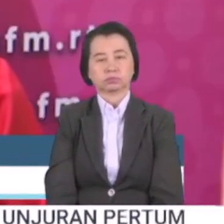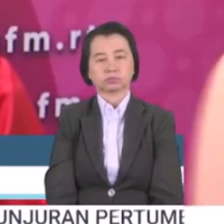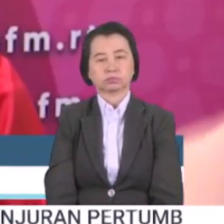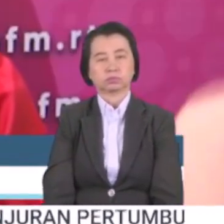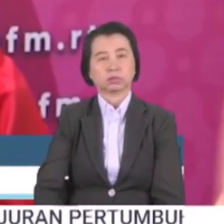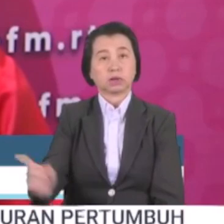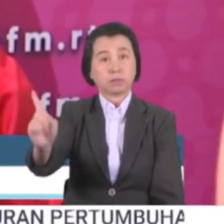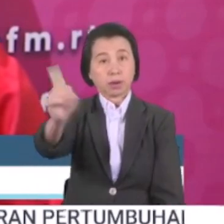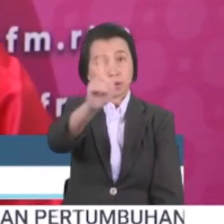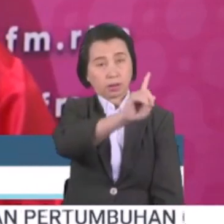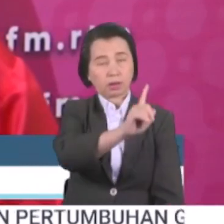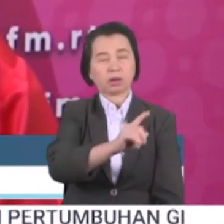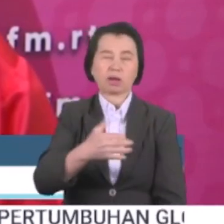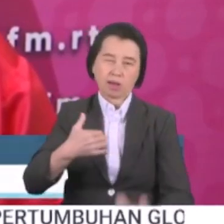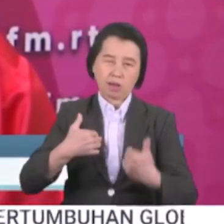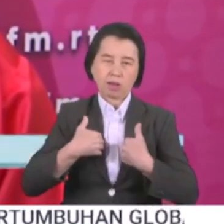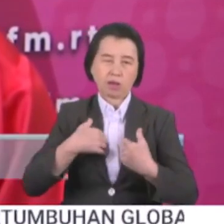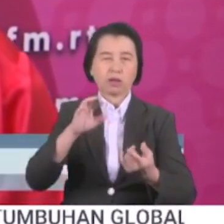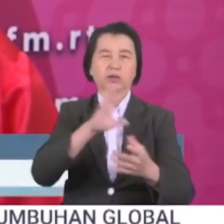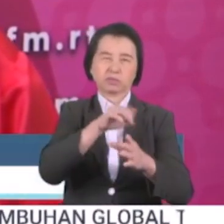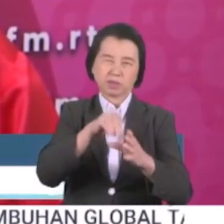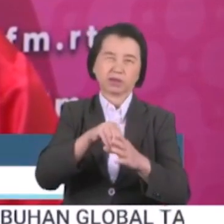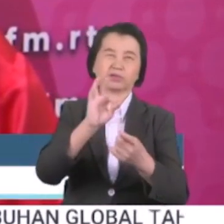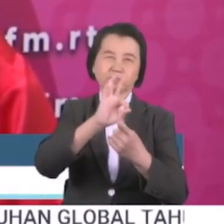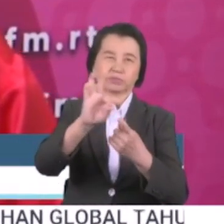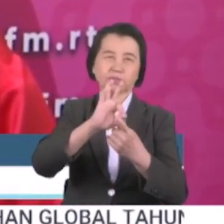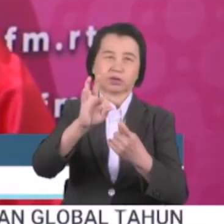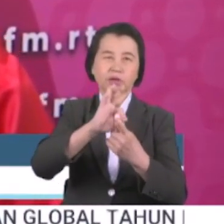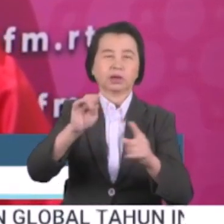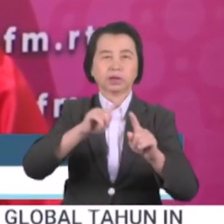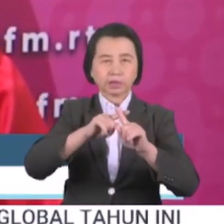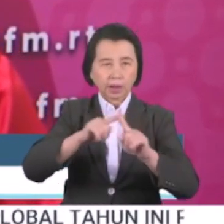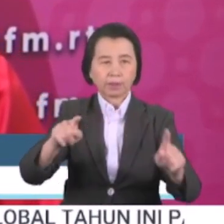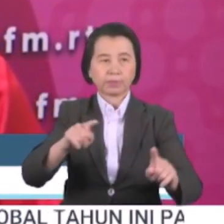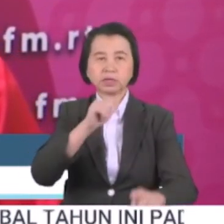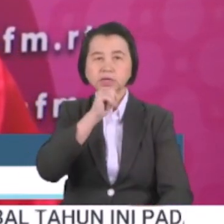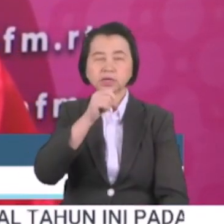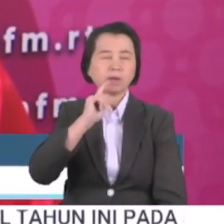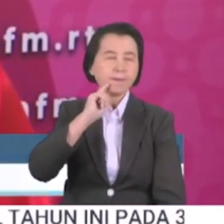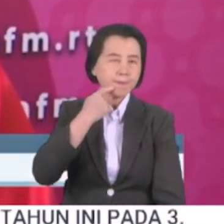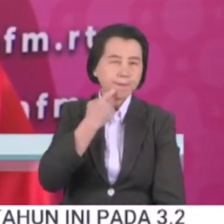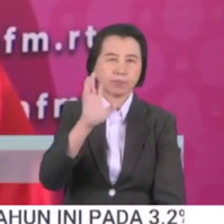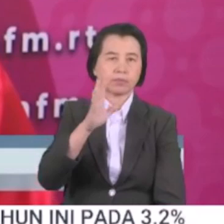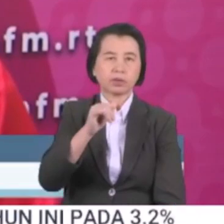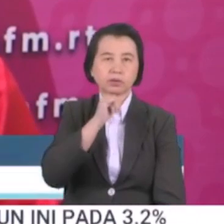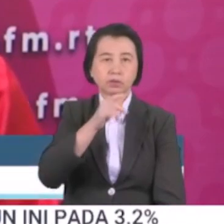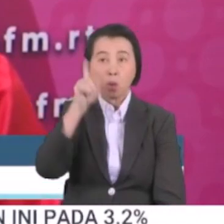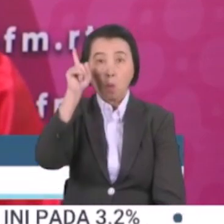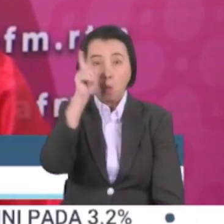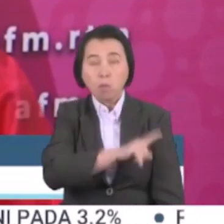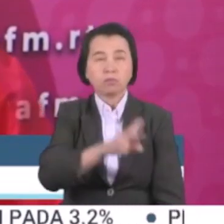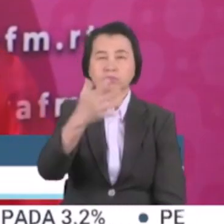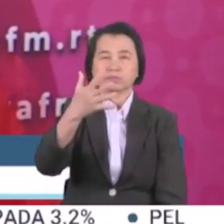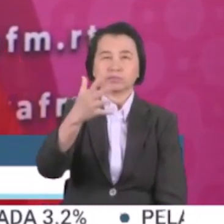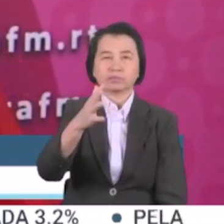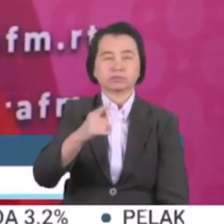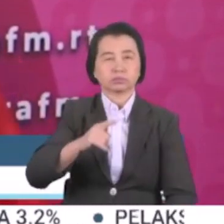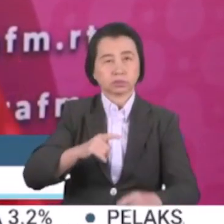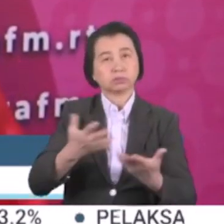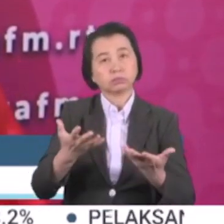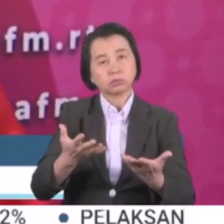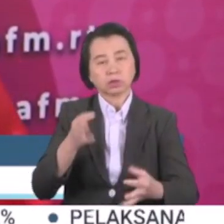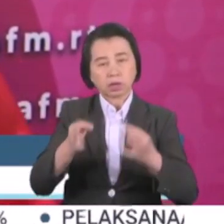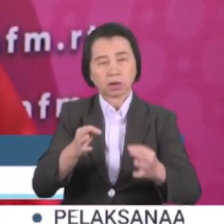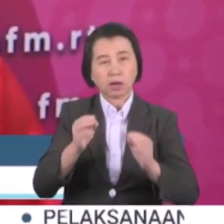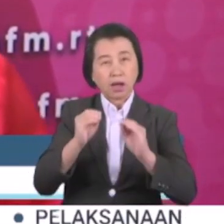Di mana-mana pun ada, termasuklah di Pulau Pinang. Tetapi dia tidaklah serius, tidaklah terlalu ketara. Kerana apatah